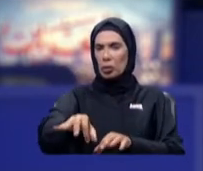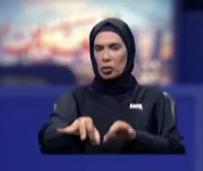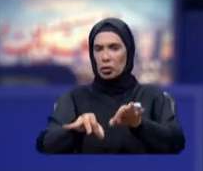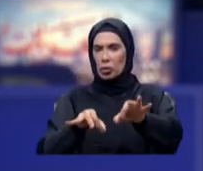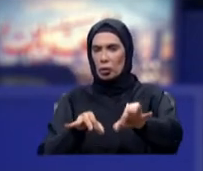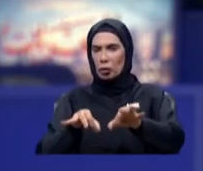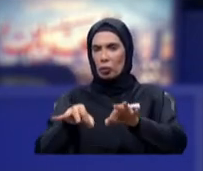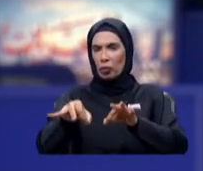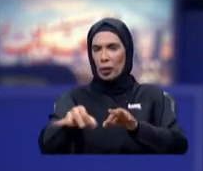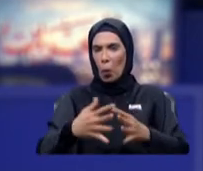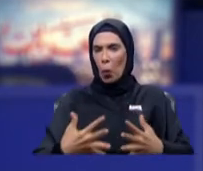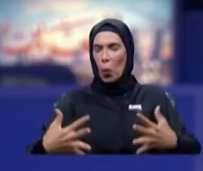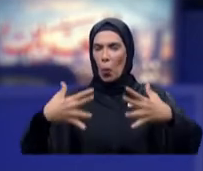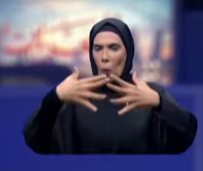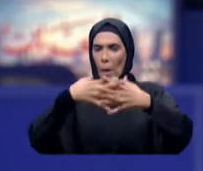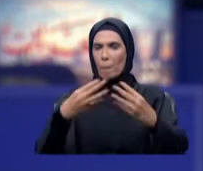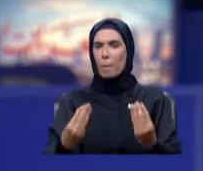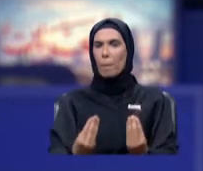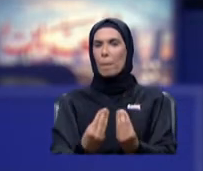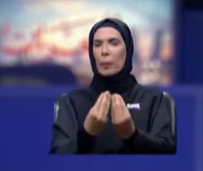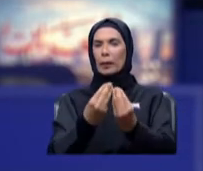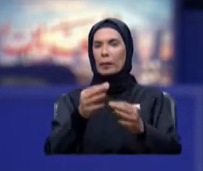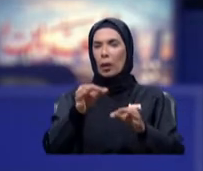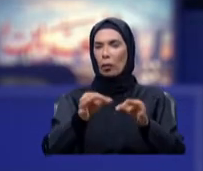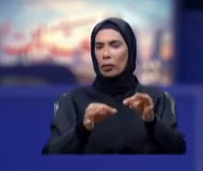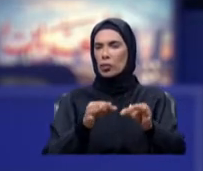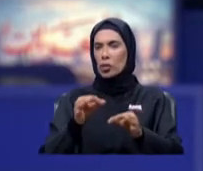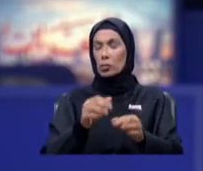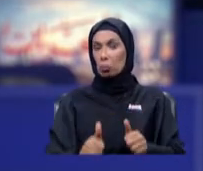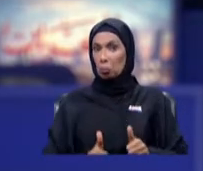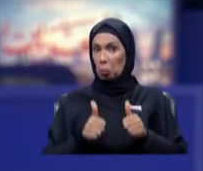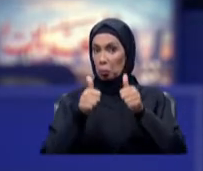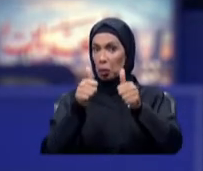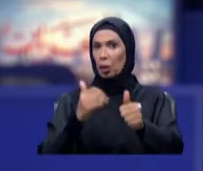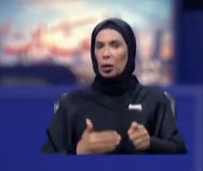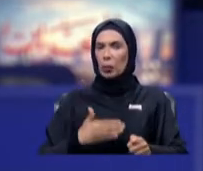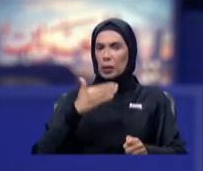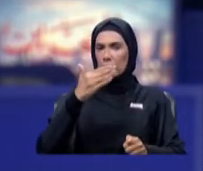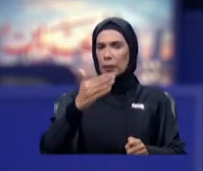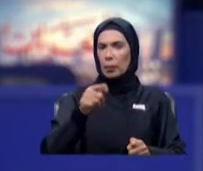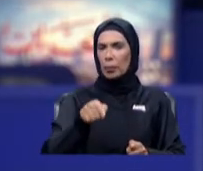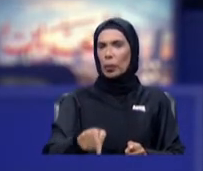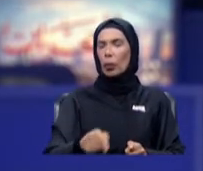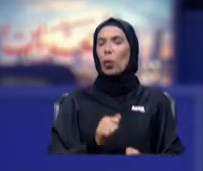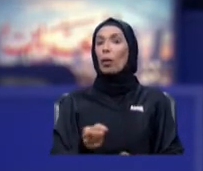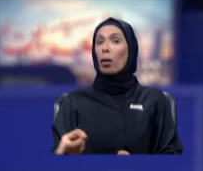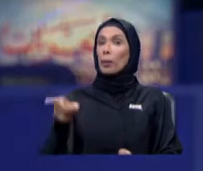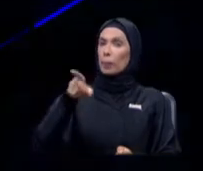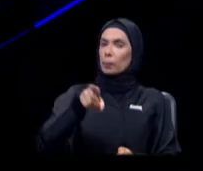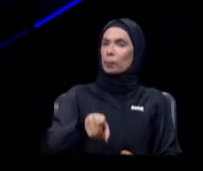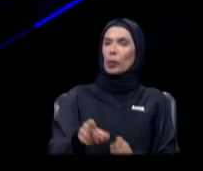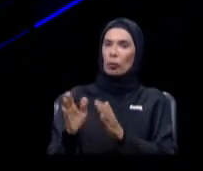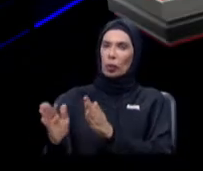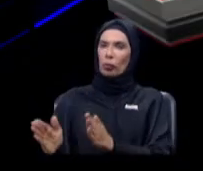الاستراتيجي للتكيف والتعايش مع الوضع الراهن والتخطيط لرفع الجاهزية المستقبلية والاستعداد لما هو قادم.